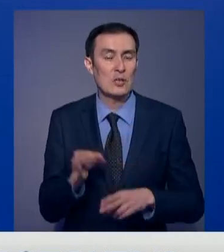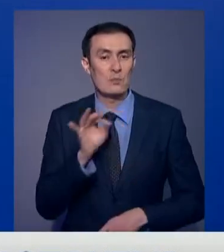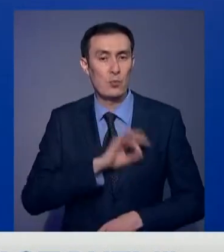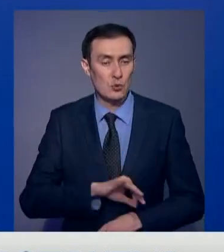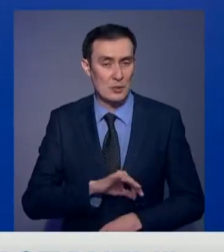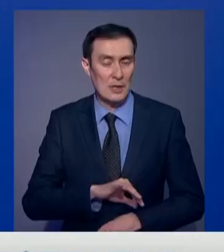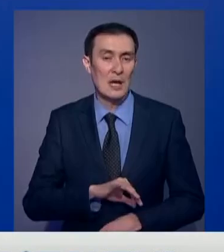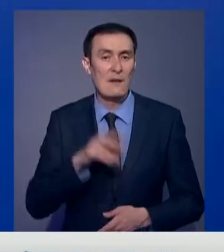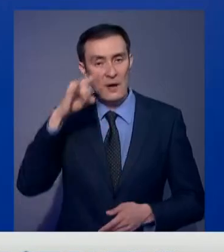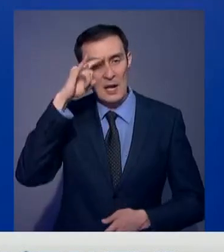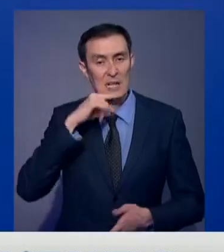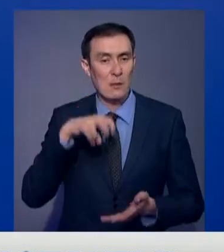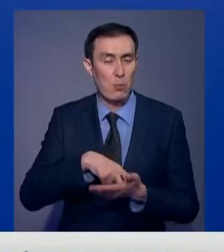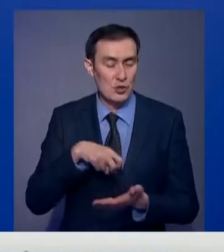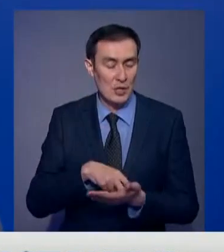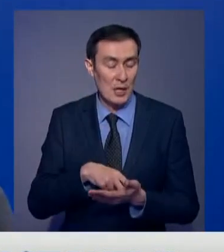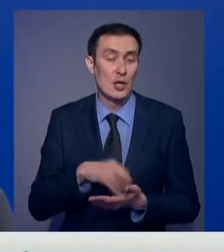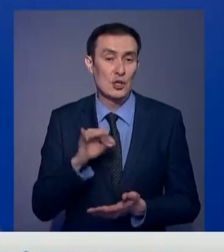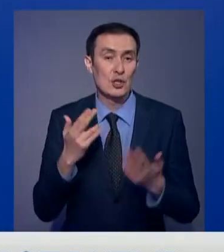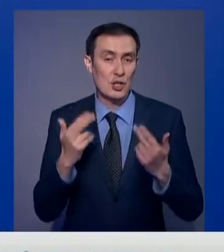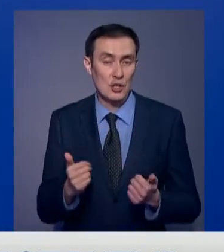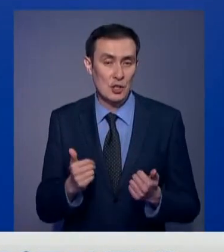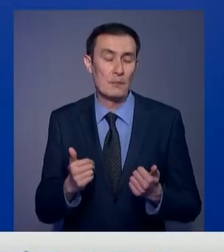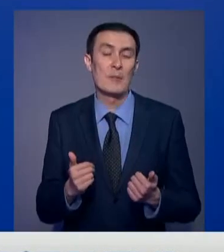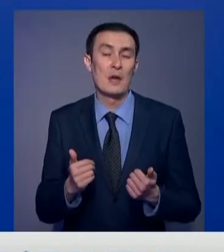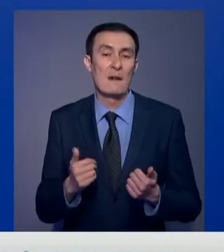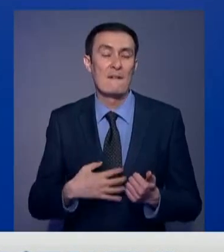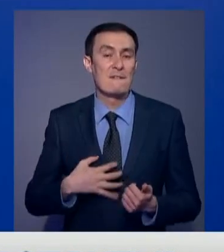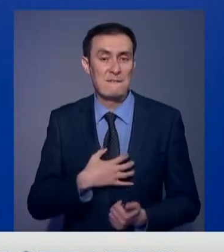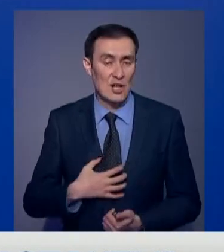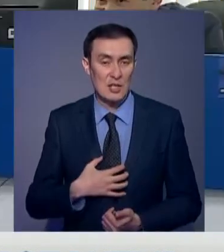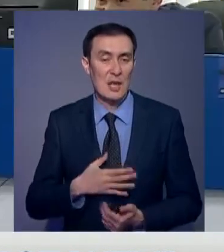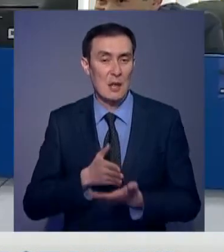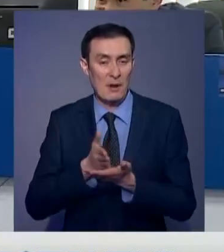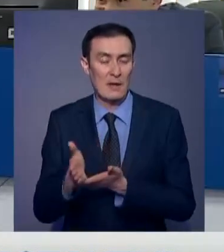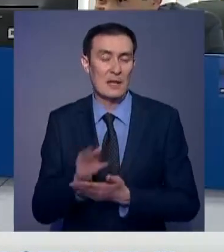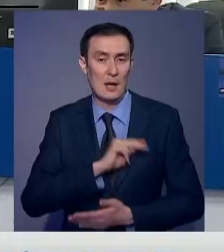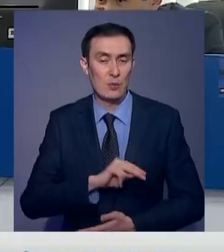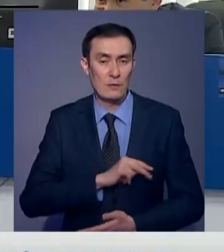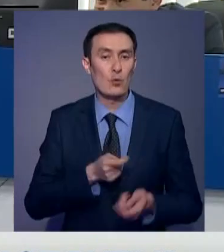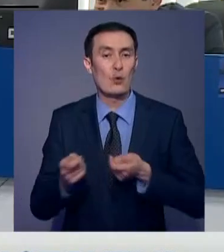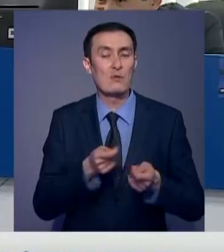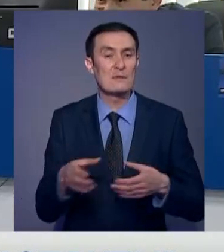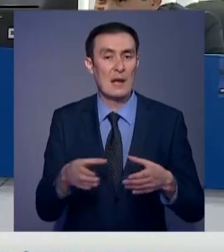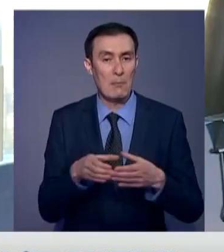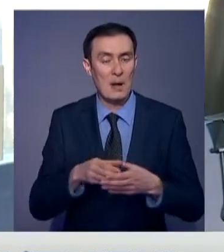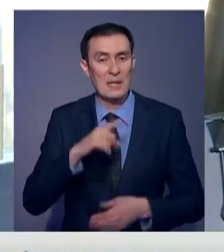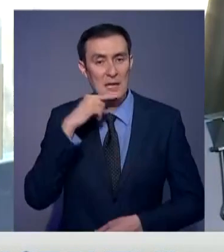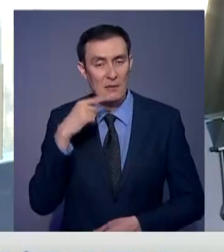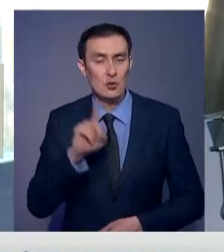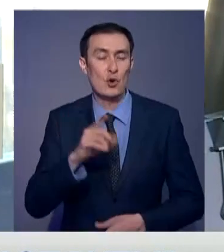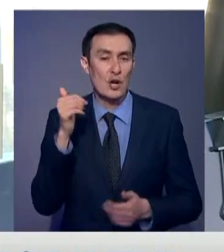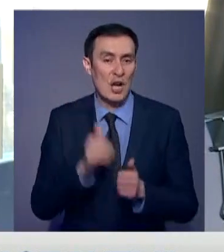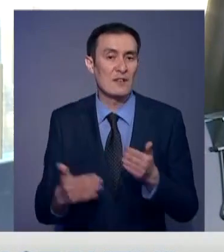или применяются в Казпочте. Это первое. Второе, естественно, это социальное значимое, социальное направление. В руководстве компании отметили, что